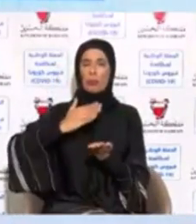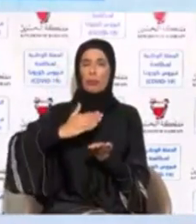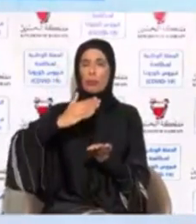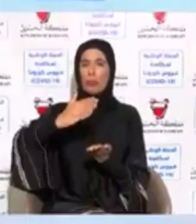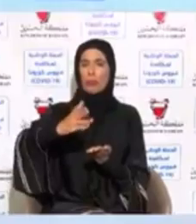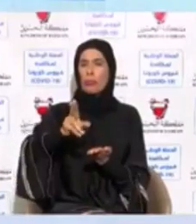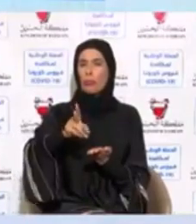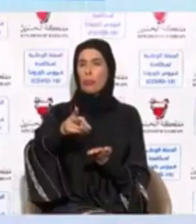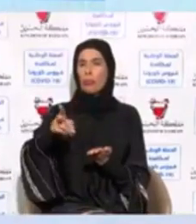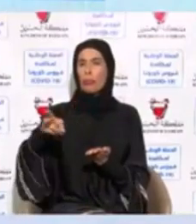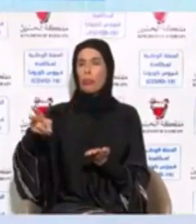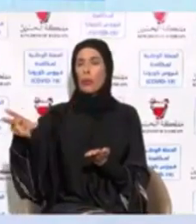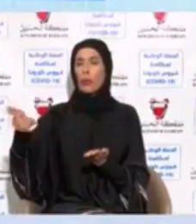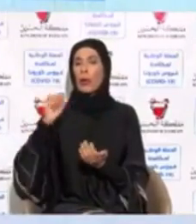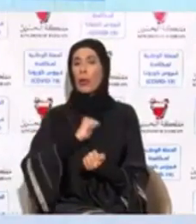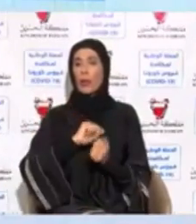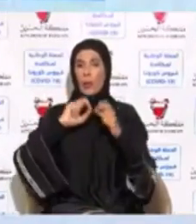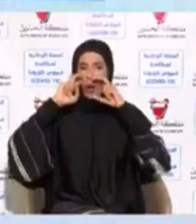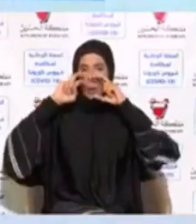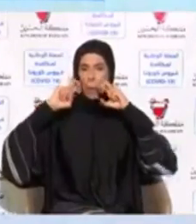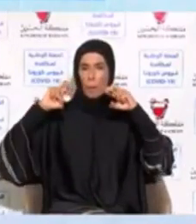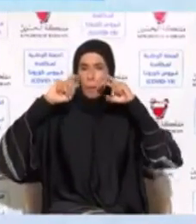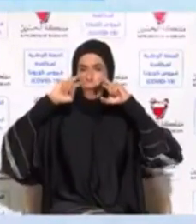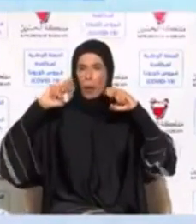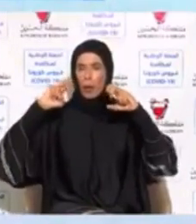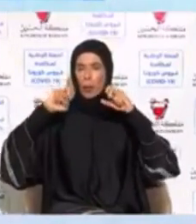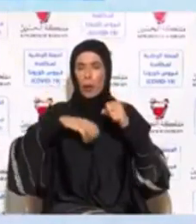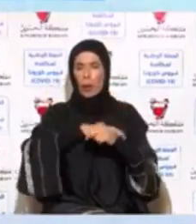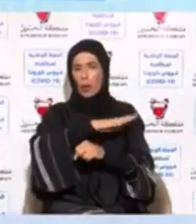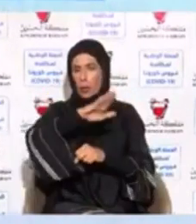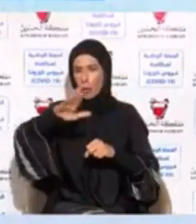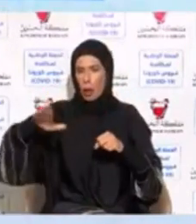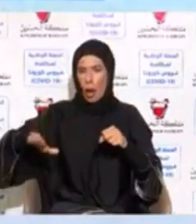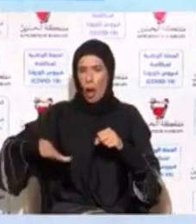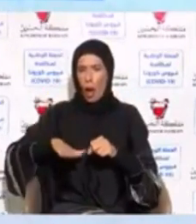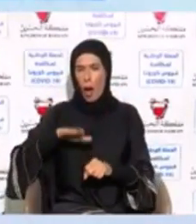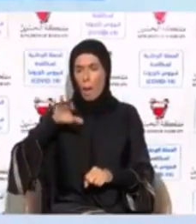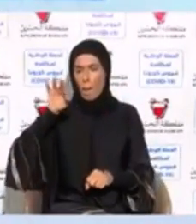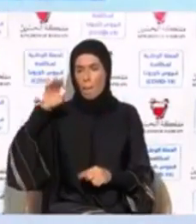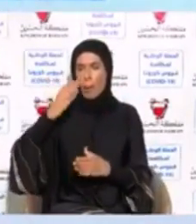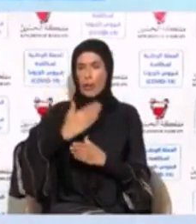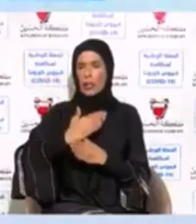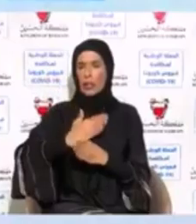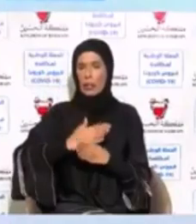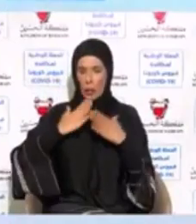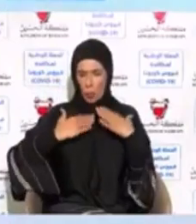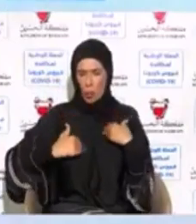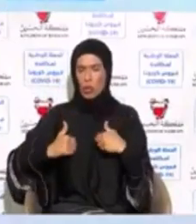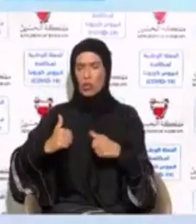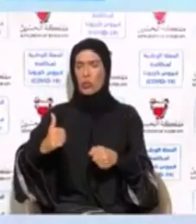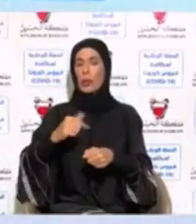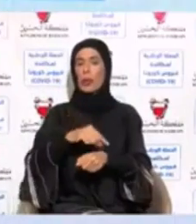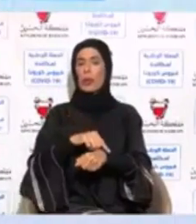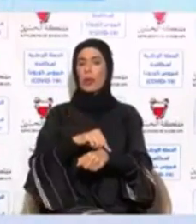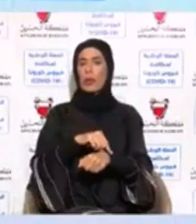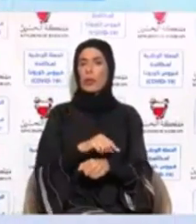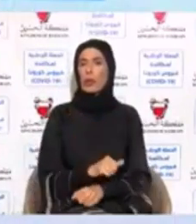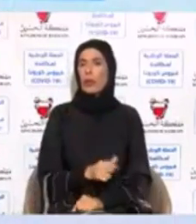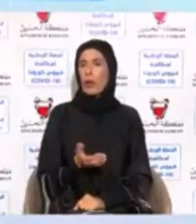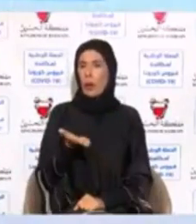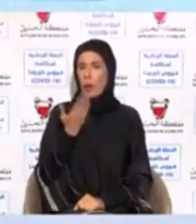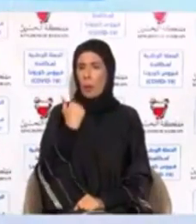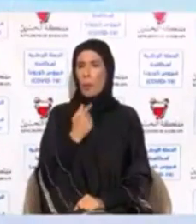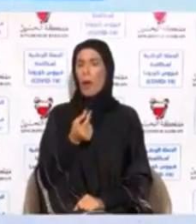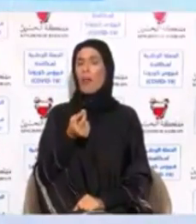متعددة يتم فيها البحث عن جميع العوارض اللي ممكن تسبب مشاكل صحية للإنسان، ما في